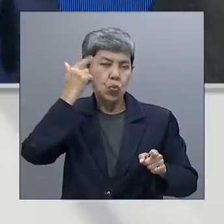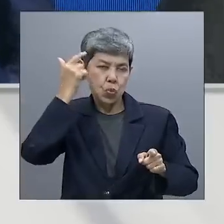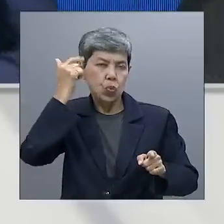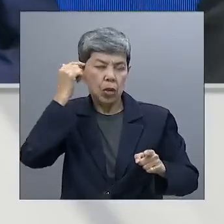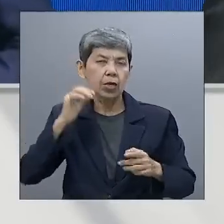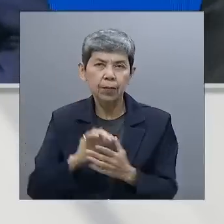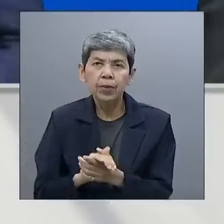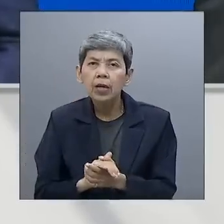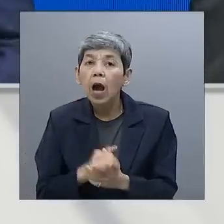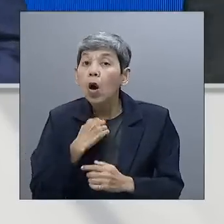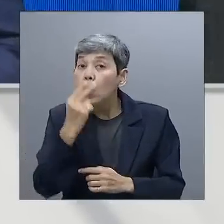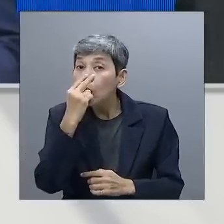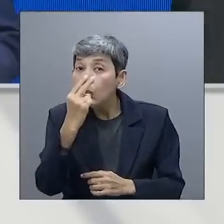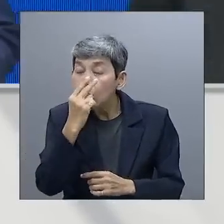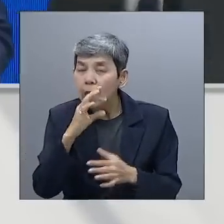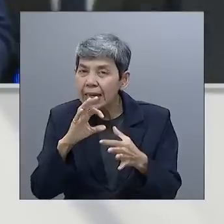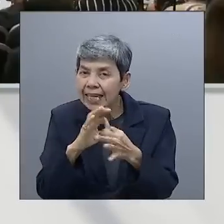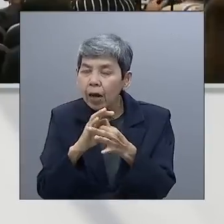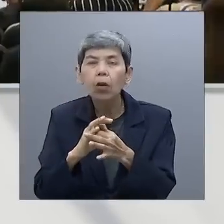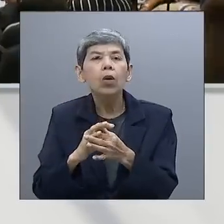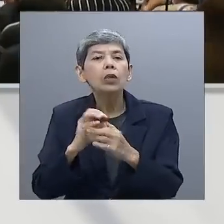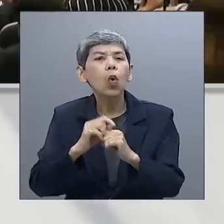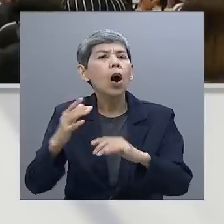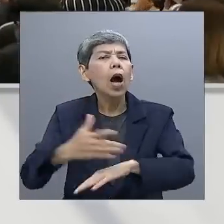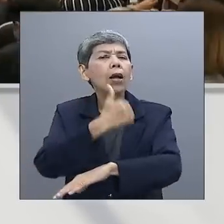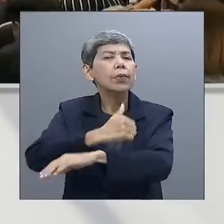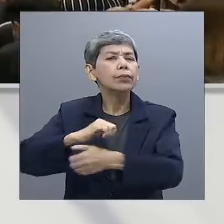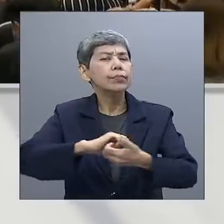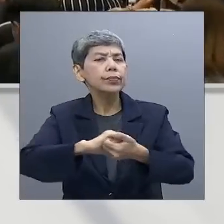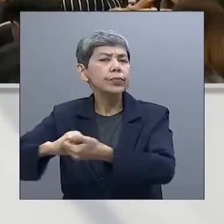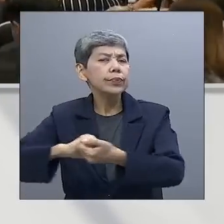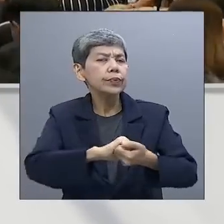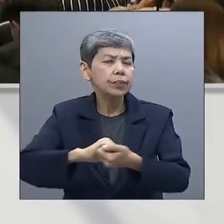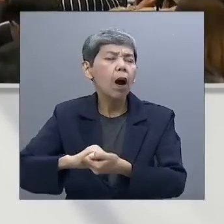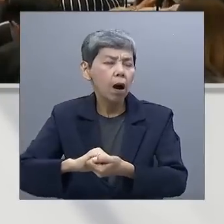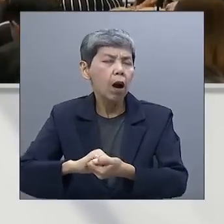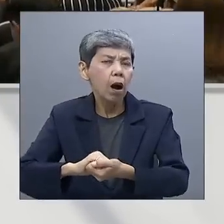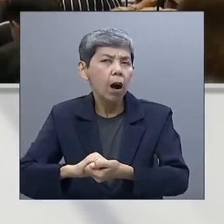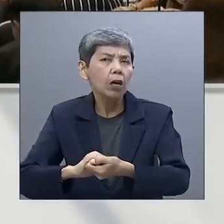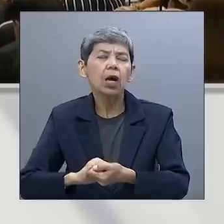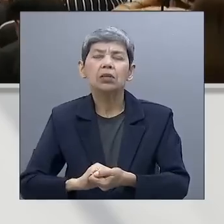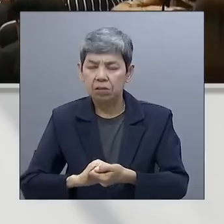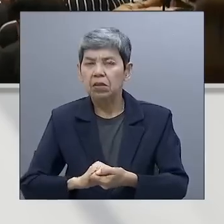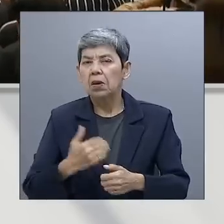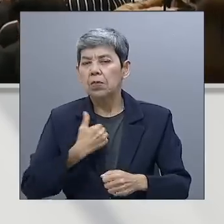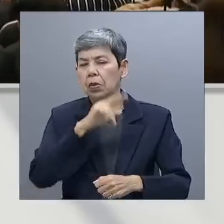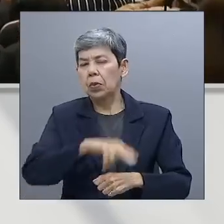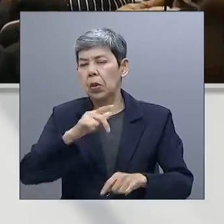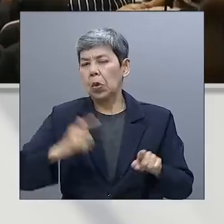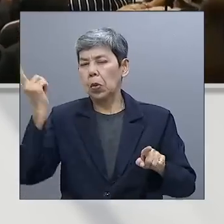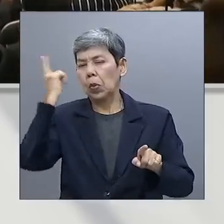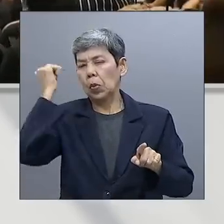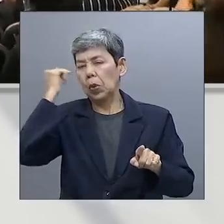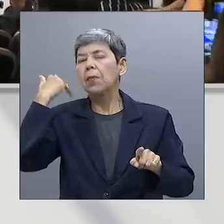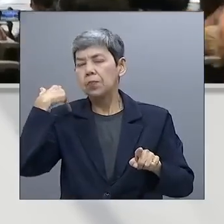ขุมค่ะหรือจะลองต่อจิ๊กซอความสัมพันธ์ทางการเมืองก็น่าจะฟันธงได้ค่ะว่าเพียบหลายทางหลายสูตร